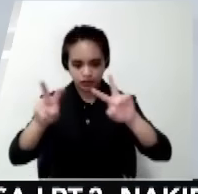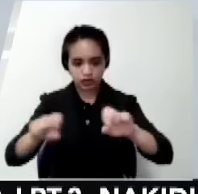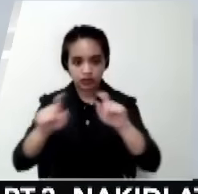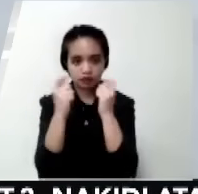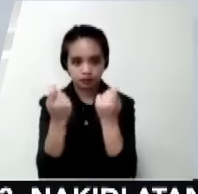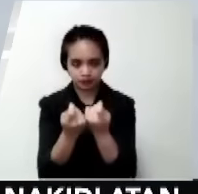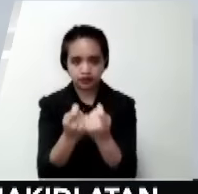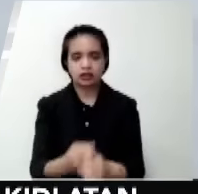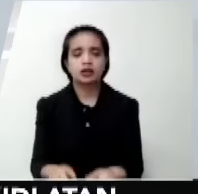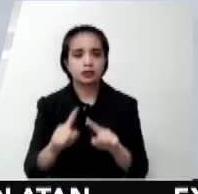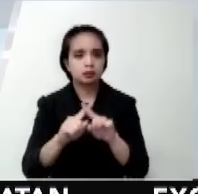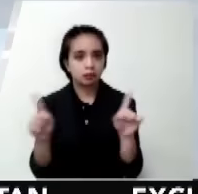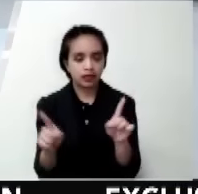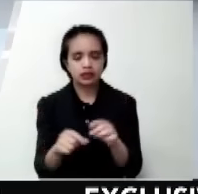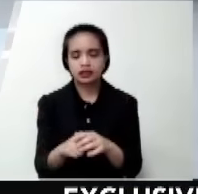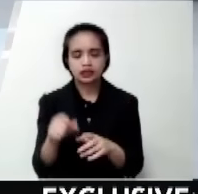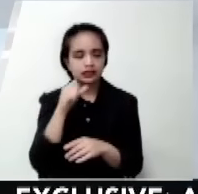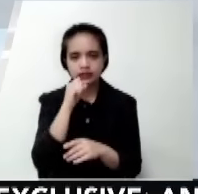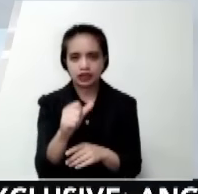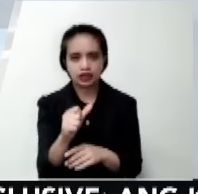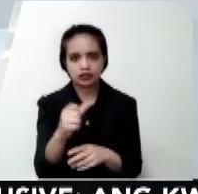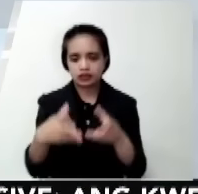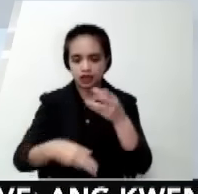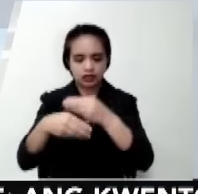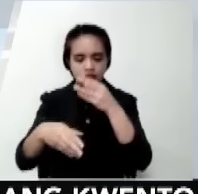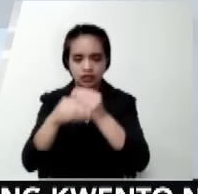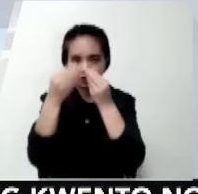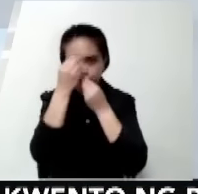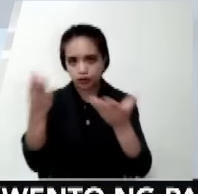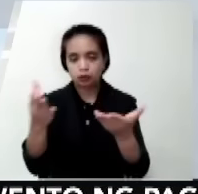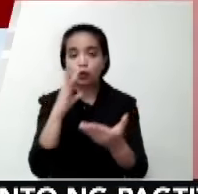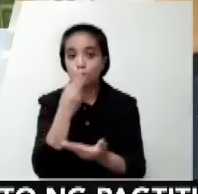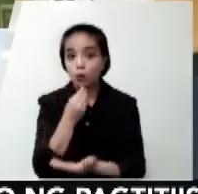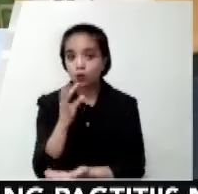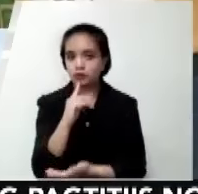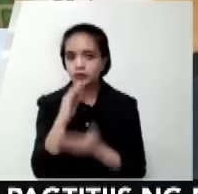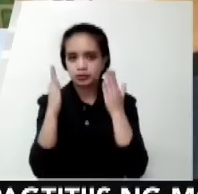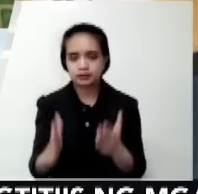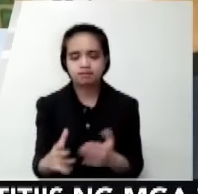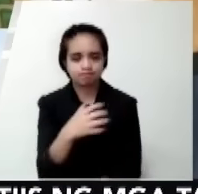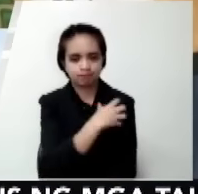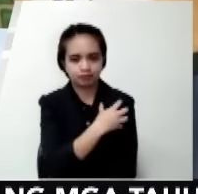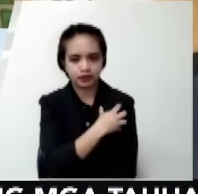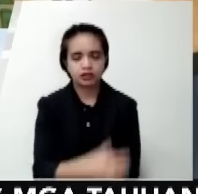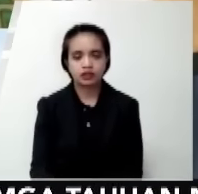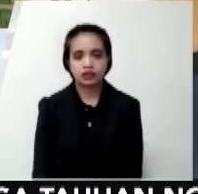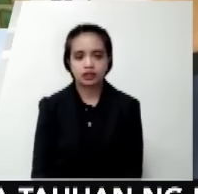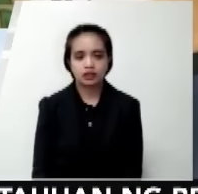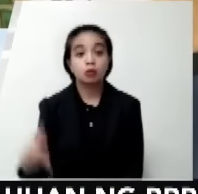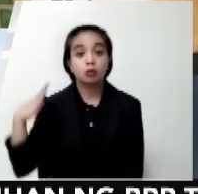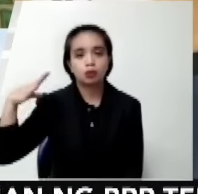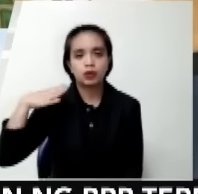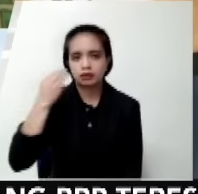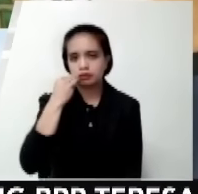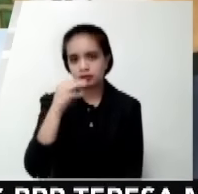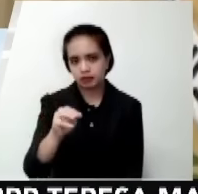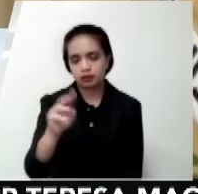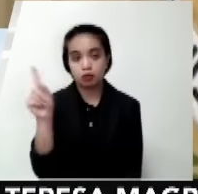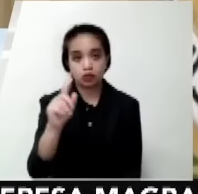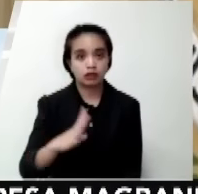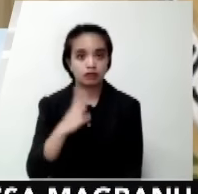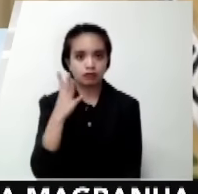Pero hindi na muna nagbigay ng karagdagang detalye ang tagapagsalita ng PNP. Antayin po natin, ma'am, yung formal